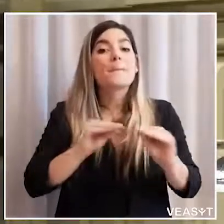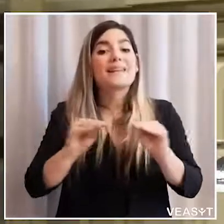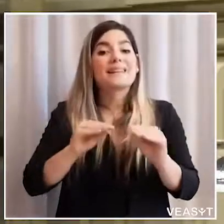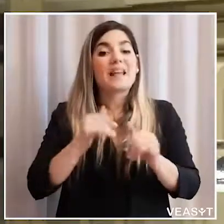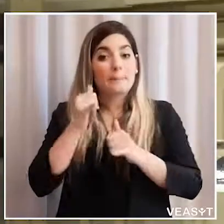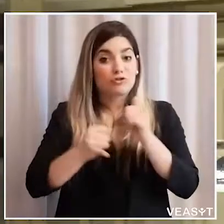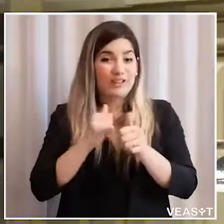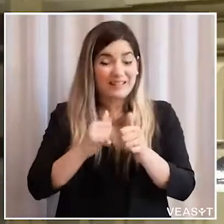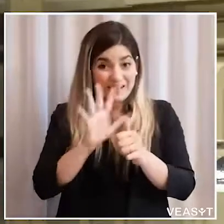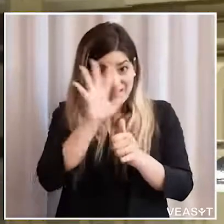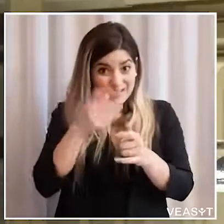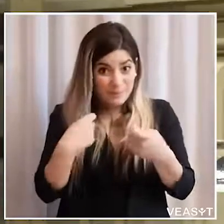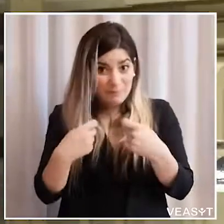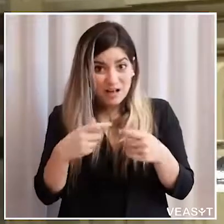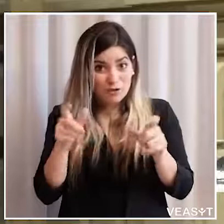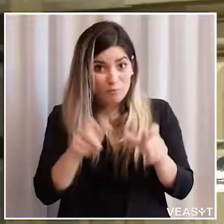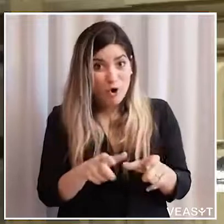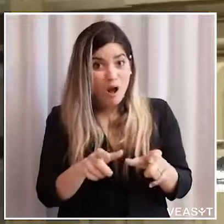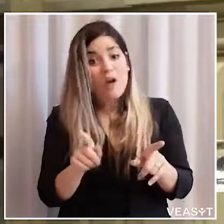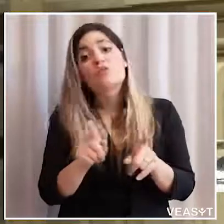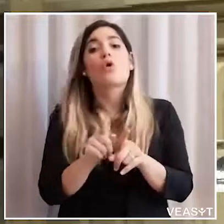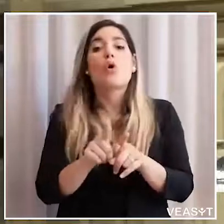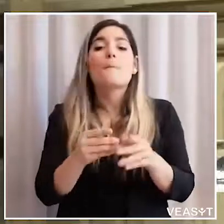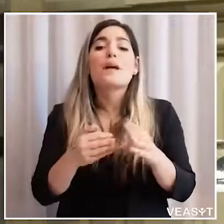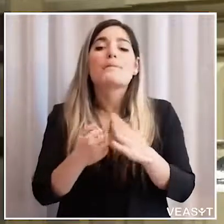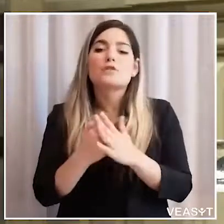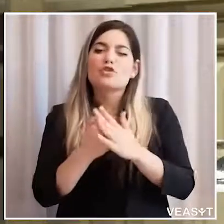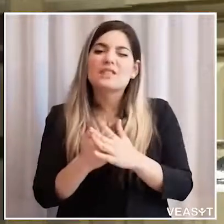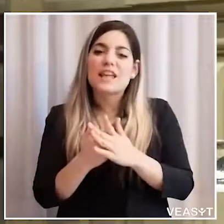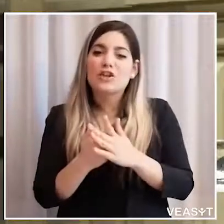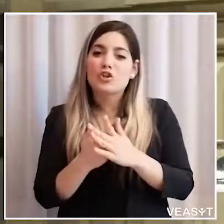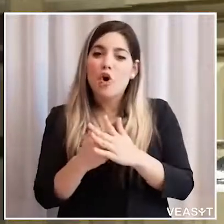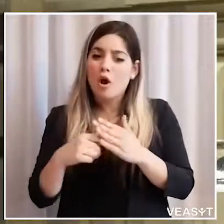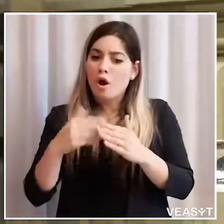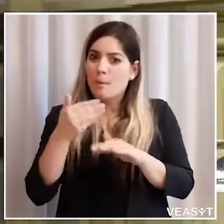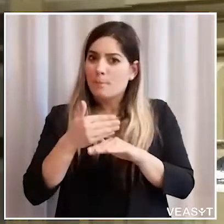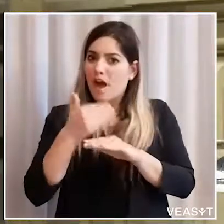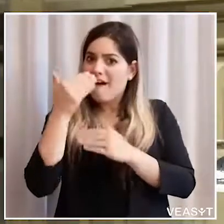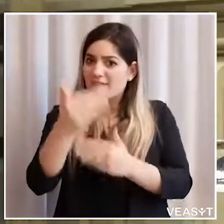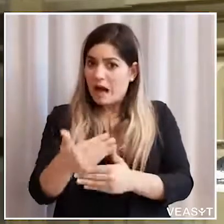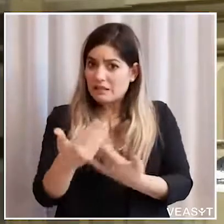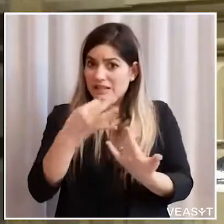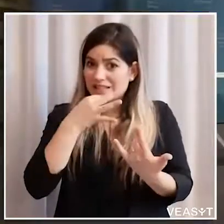bicicletta il mercato al momento appare bloccato e non è chiaro se sia possibile avere anche un sostegno retroattivo